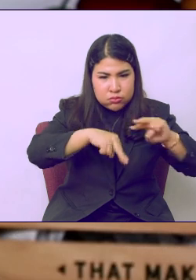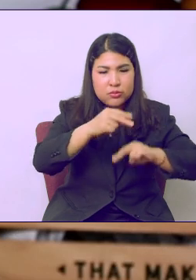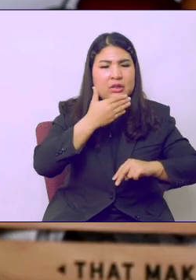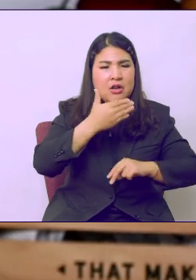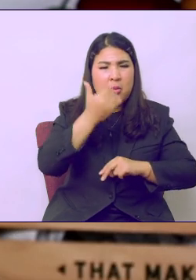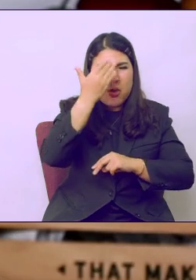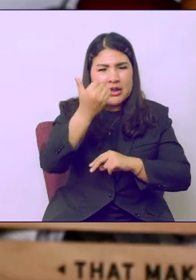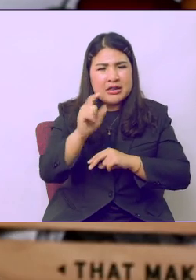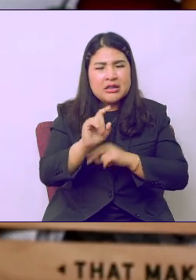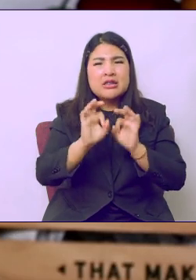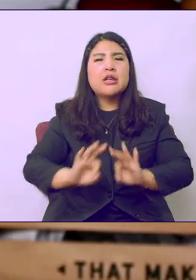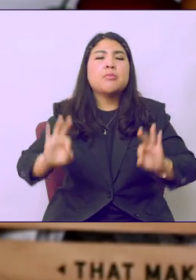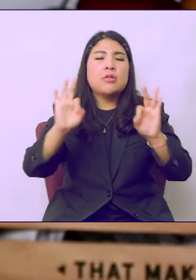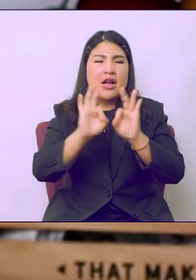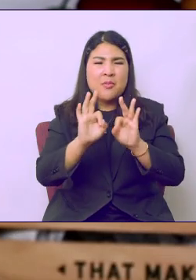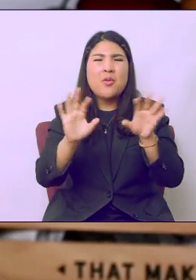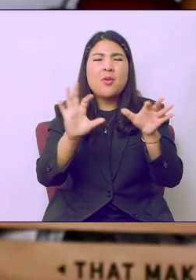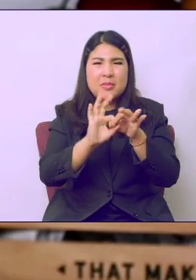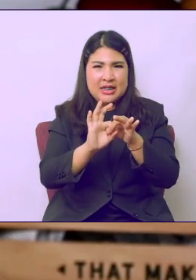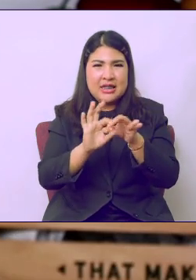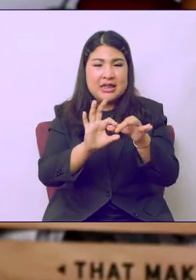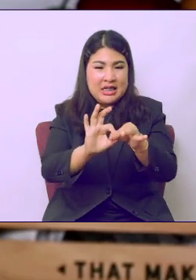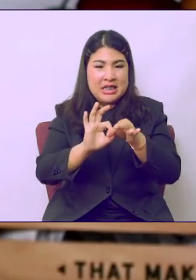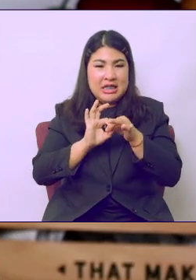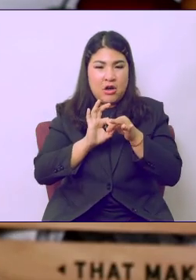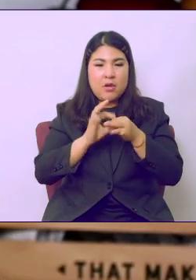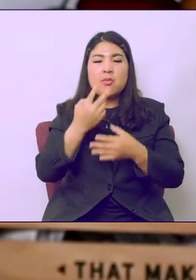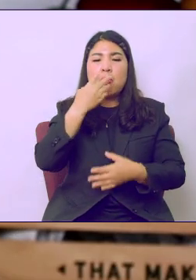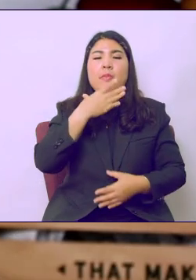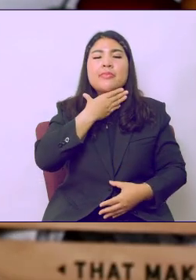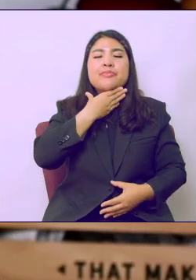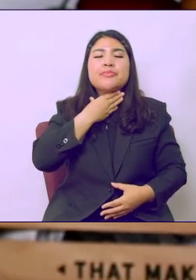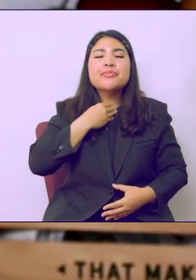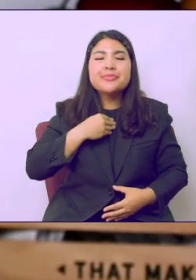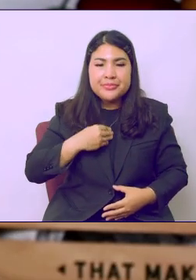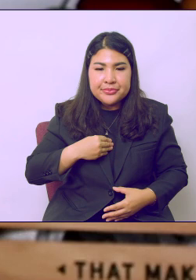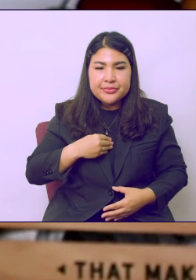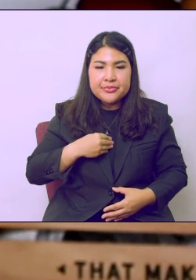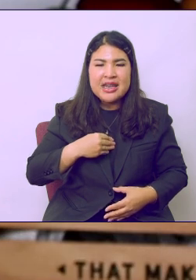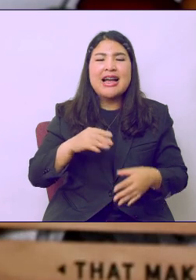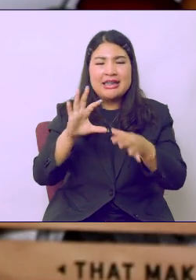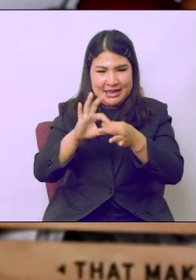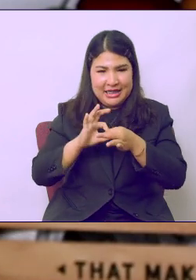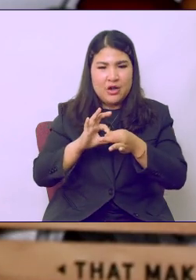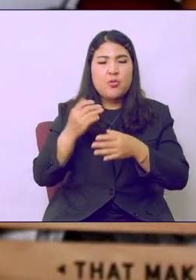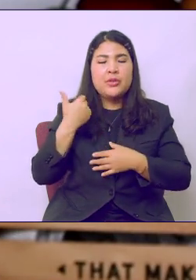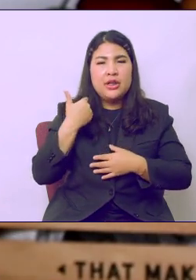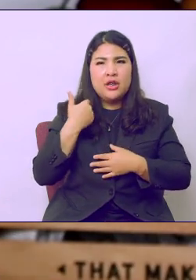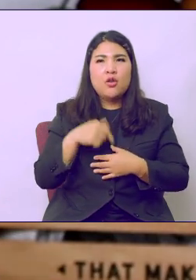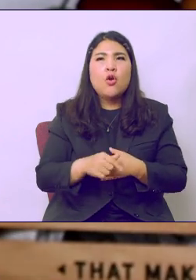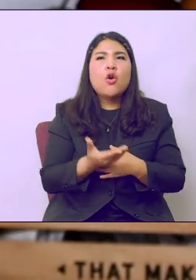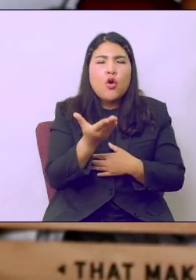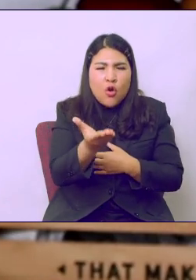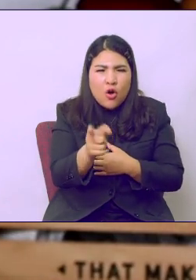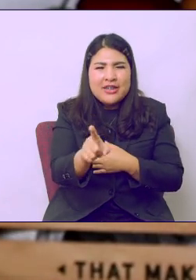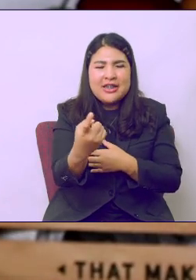ว่าสำคัญมากเพราะมันจะเกี่ยวข้องกับการกลืนด้วยไปหมดเลยทั้งระบบเลยอันเนี้ยนะครับเดี๋ยวขอขอนิดนึงนะครับยังไง